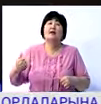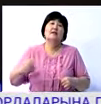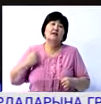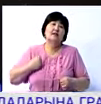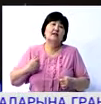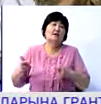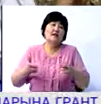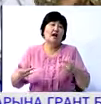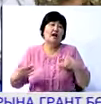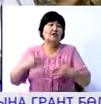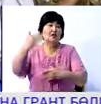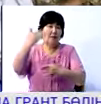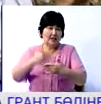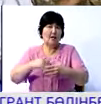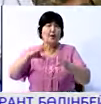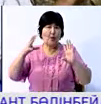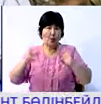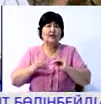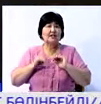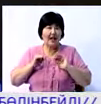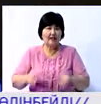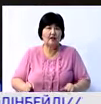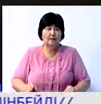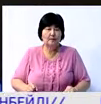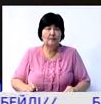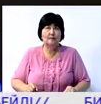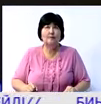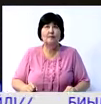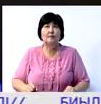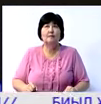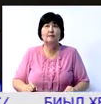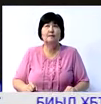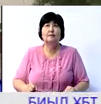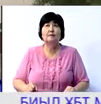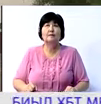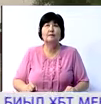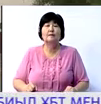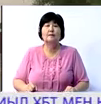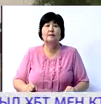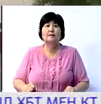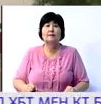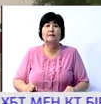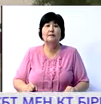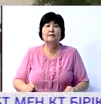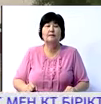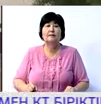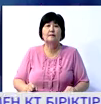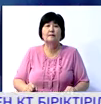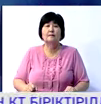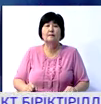концерттік бағдарламамен қорытындыланды. Шолпан Исабекова, Елжас Әбділда, Шыңғыс Абаев, Досхан Сәтбай, Қызылорда